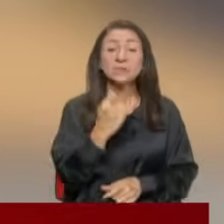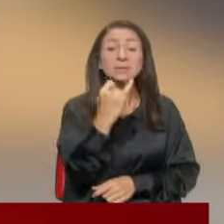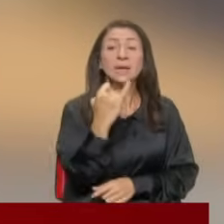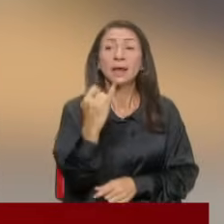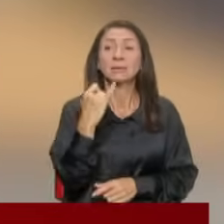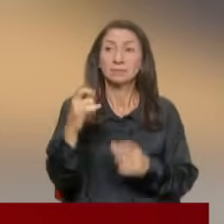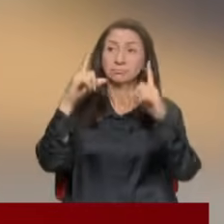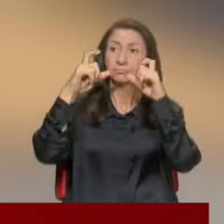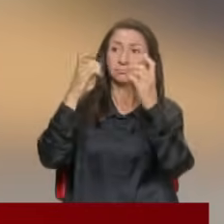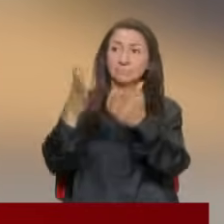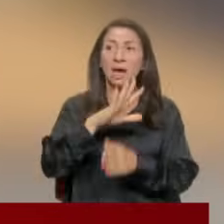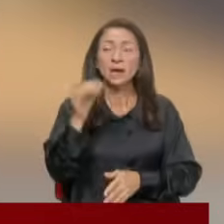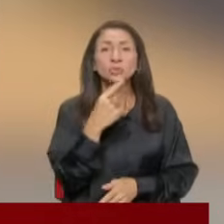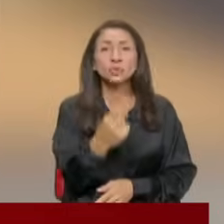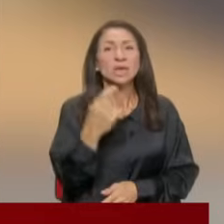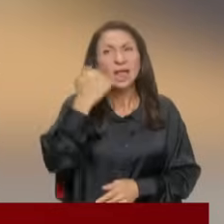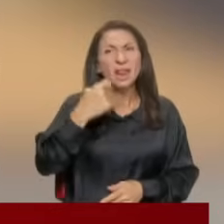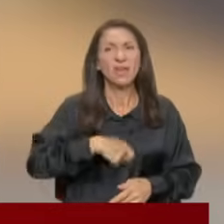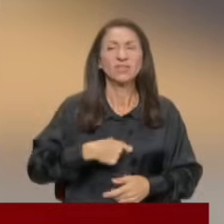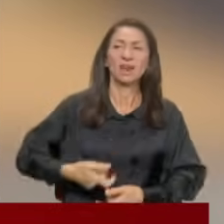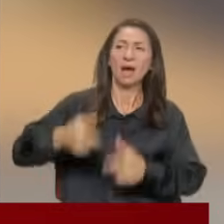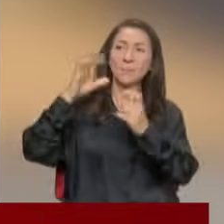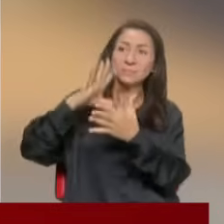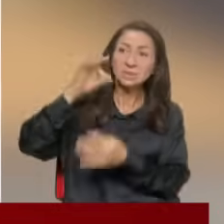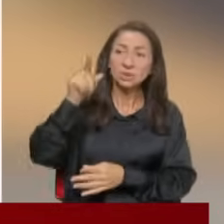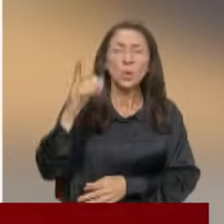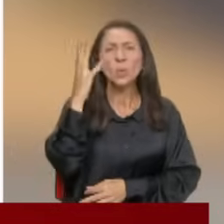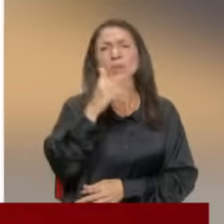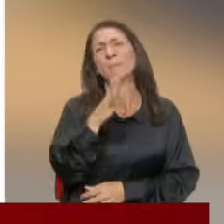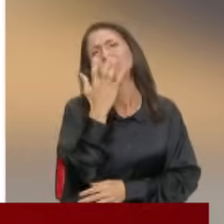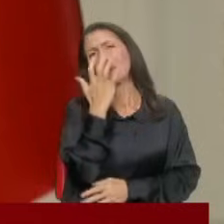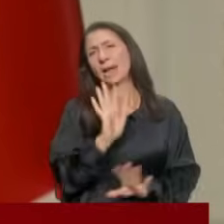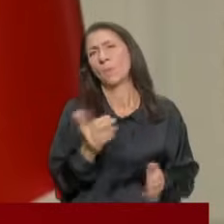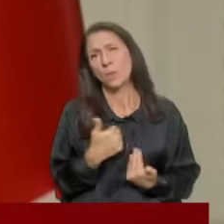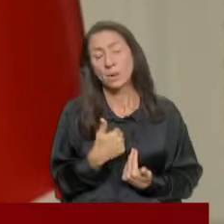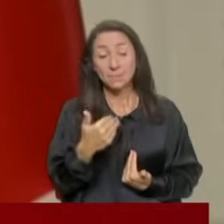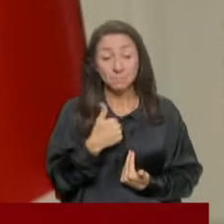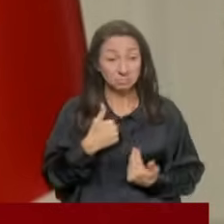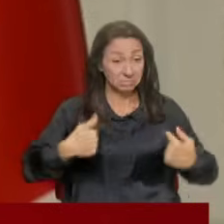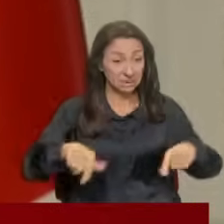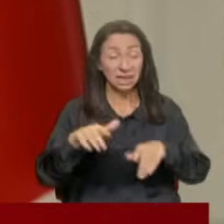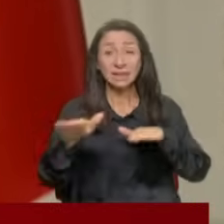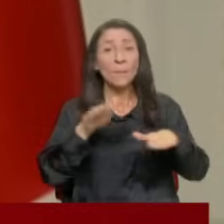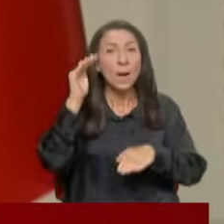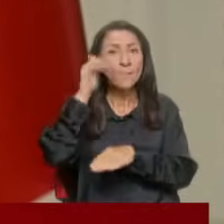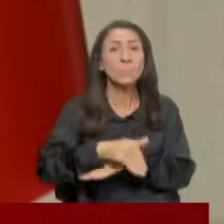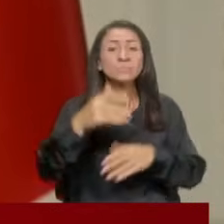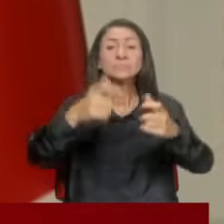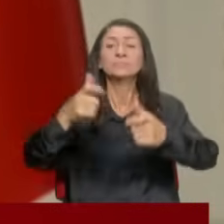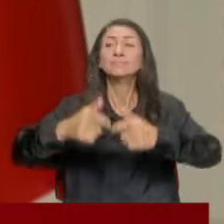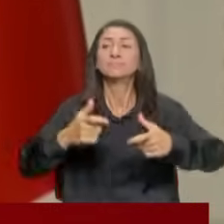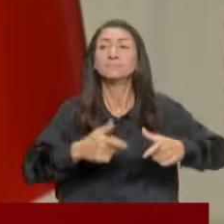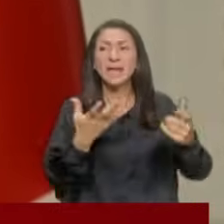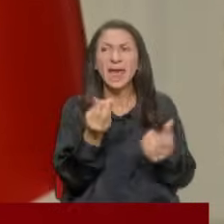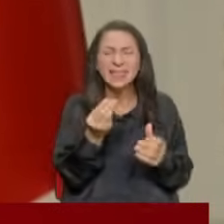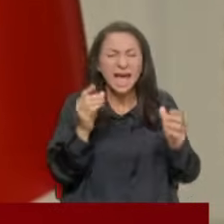olduğu ziyarette her sözü yalan ve iftira alan bir kişiden utanmasını beklemiyorum Biz ise Depremzede şehirlerimizi